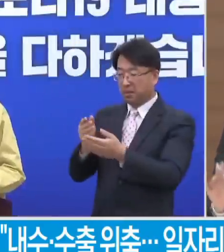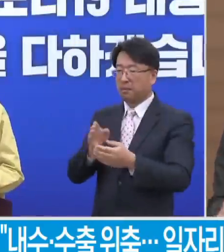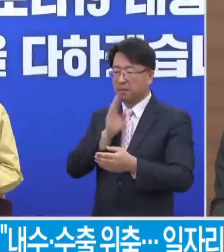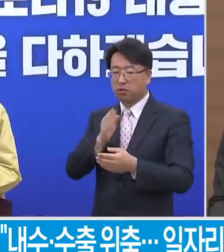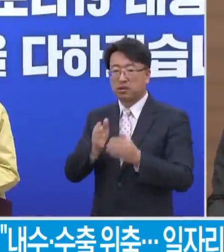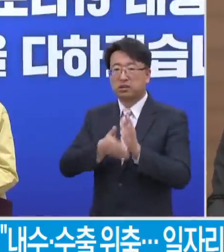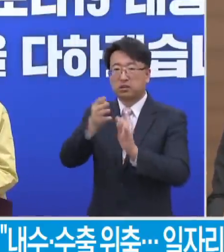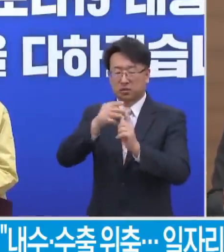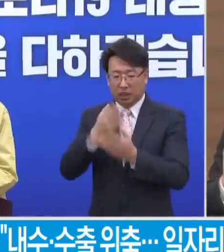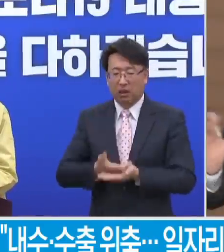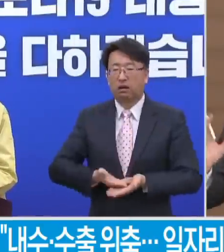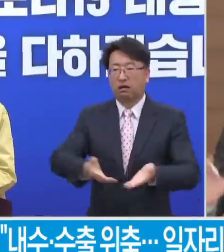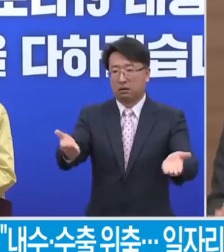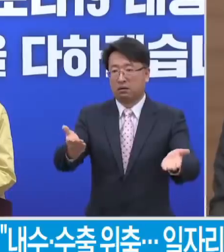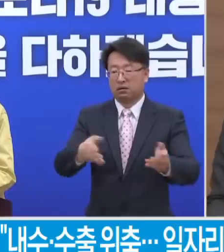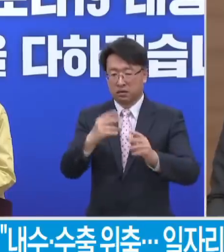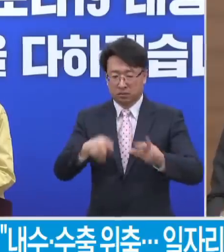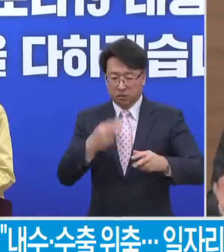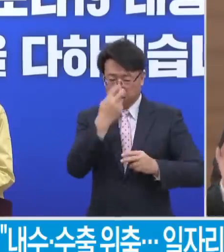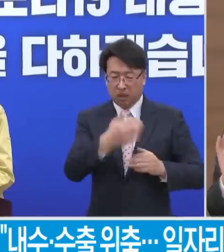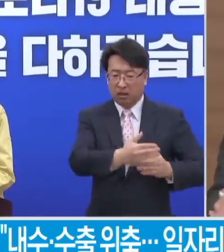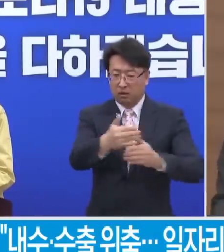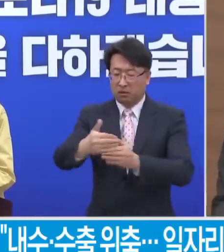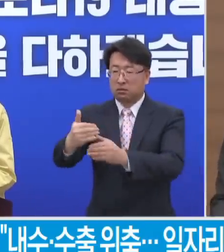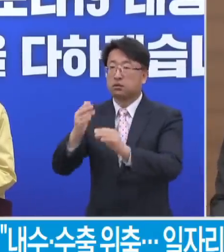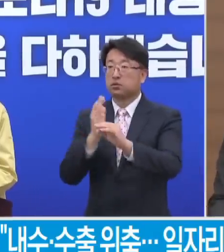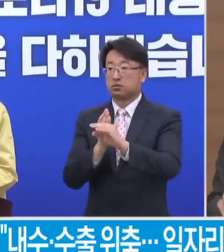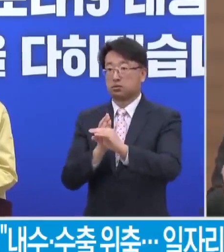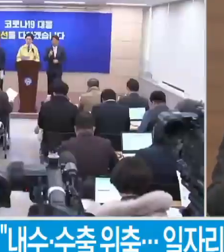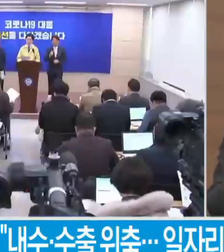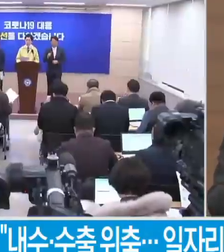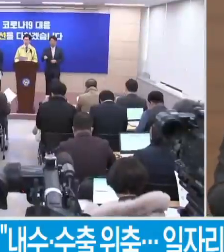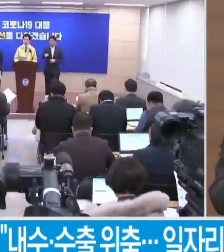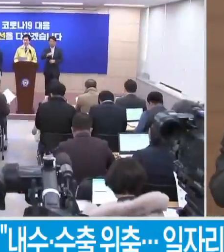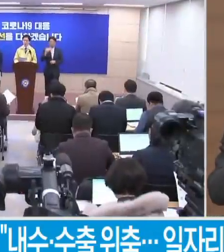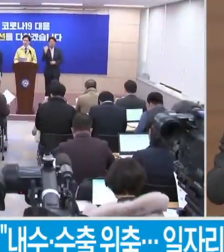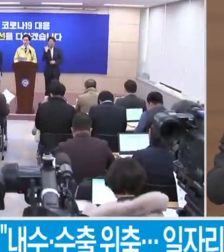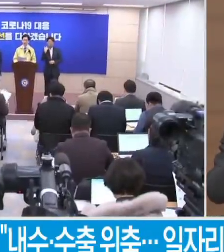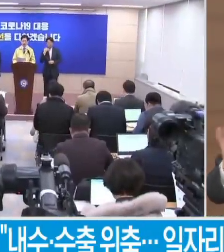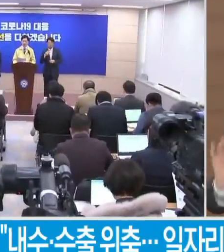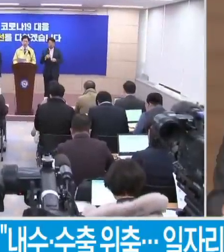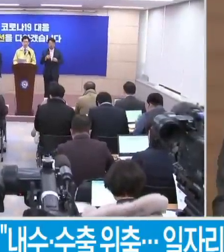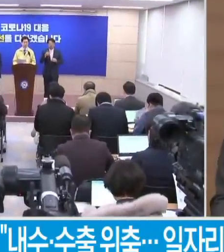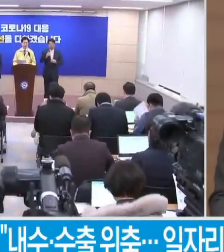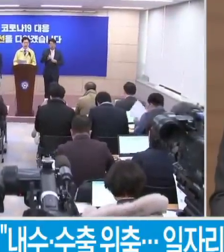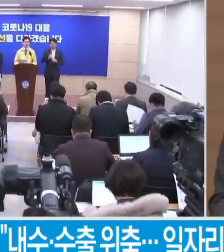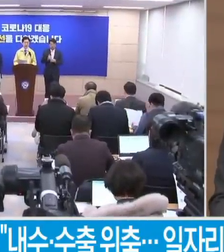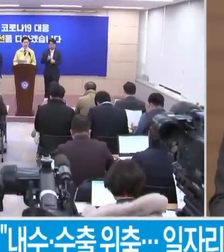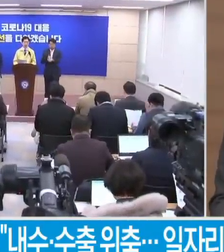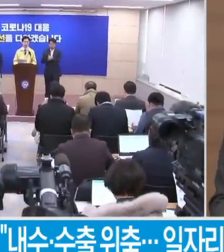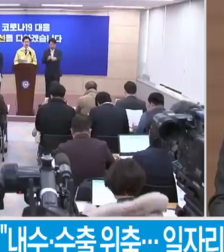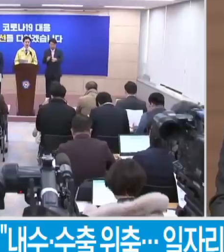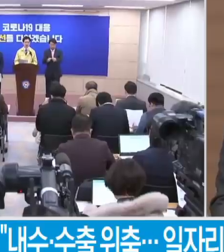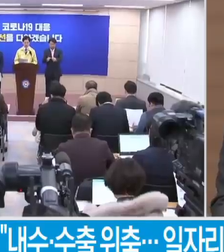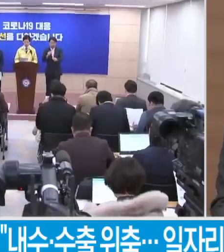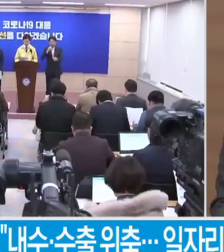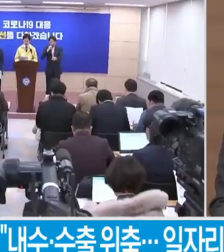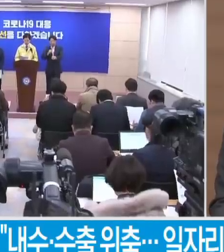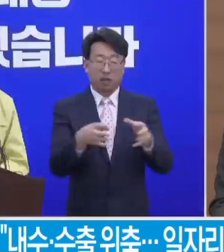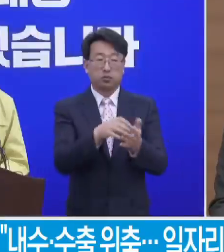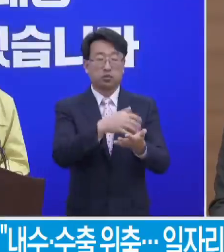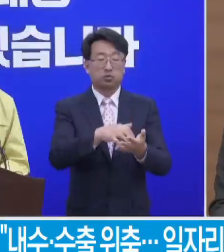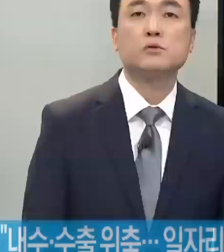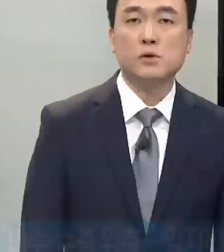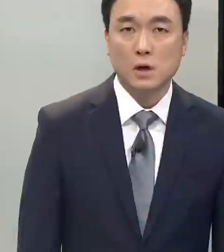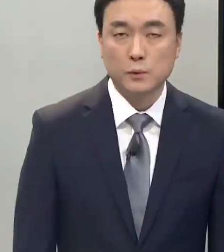투자로서 한다는 건데 대규모 투자는 정부가 하는 게 아니라 기업이 하는 겁니다. 그런 기본적인 경제의 원칙에서도 잘못된 발상이라고 할 수 있죠. 이재명